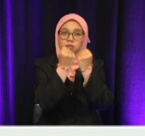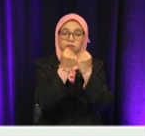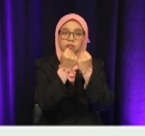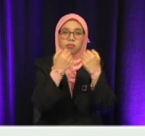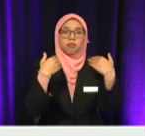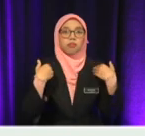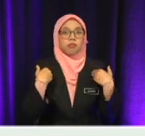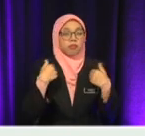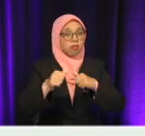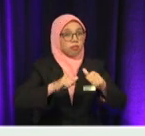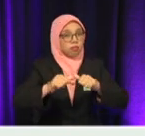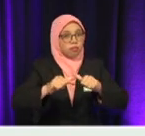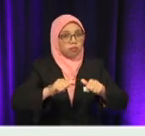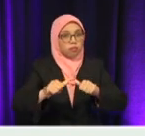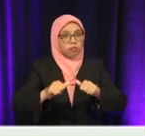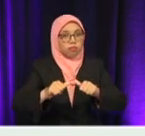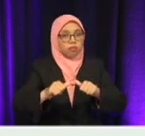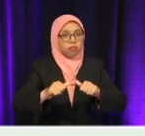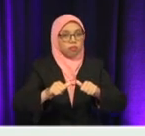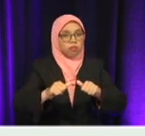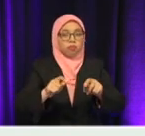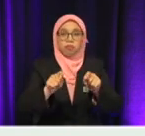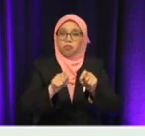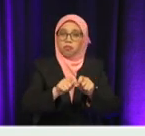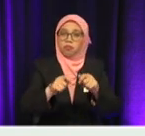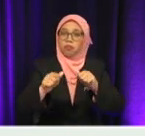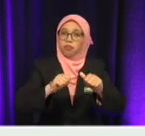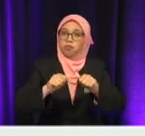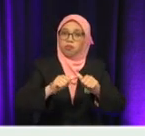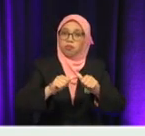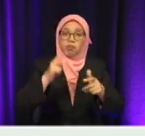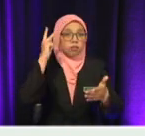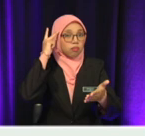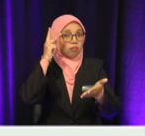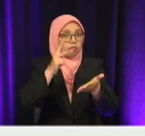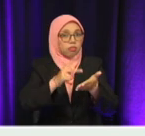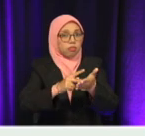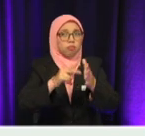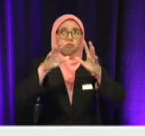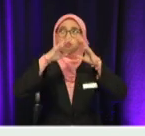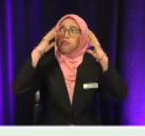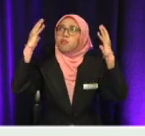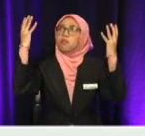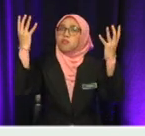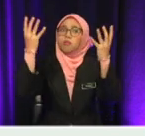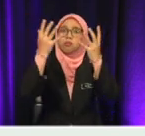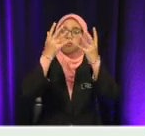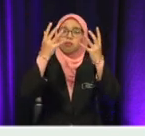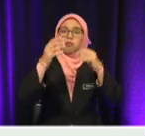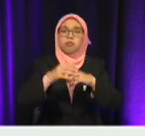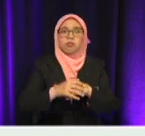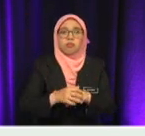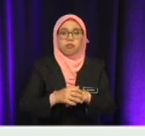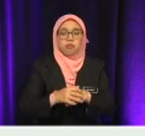daripada aktiviti-aktiviti seperti aktiviti mengenal cakrawala, aktiviti